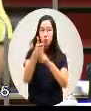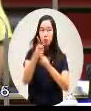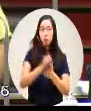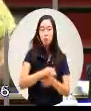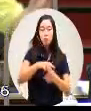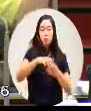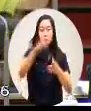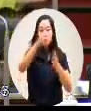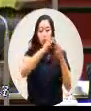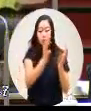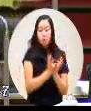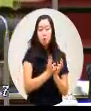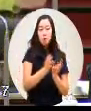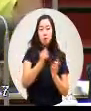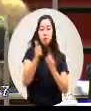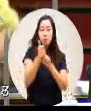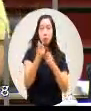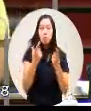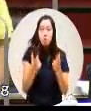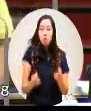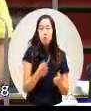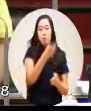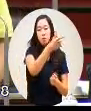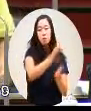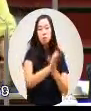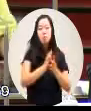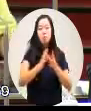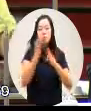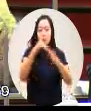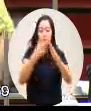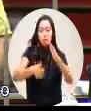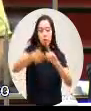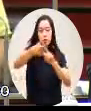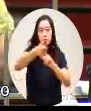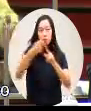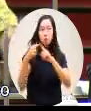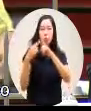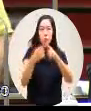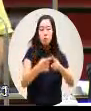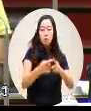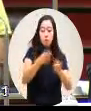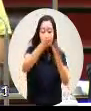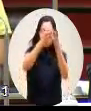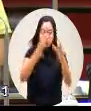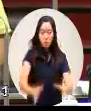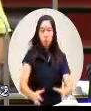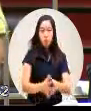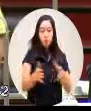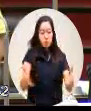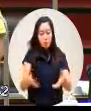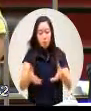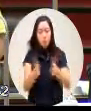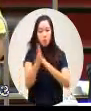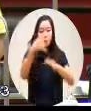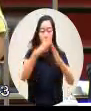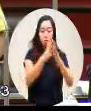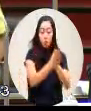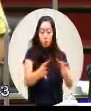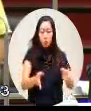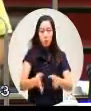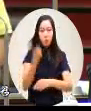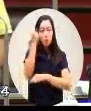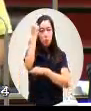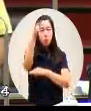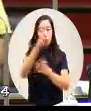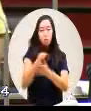淑清啊，原来是明华国中的校长啊，因为气候下有一个工程，因为受伤啊财务出问